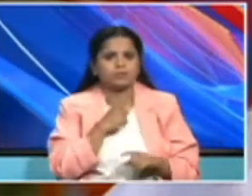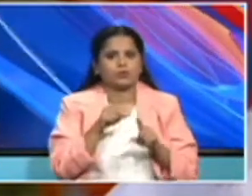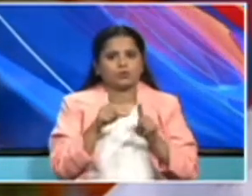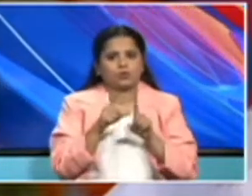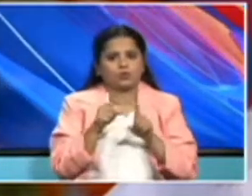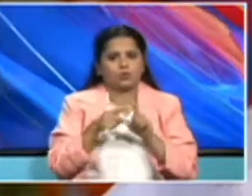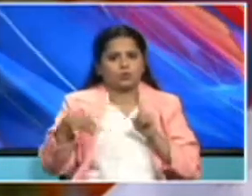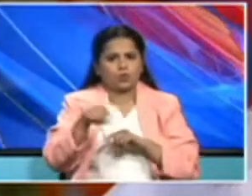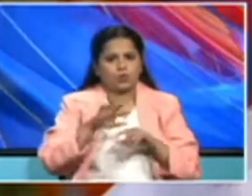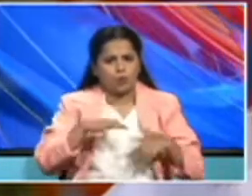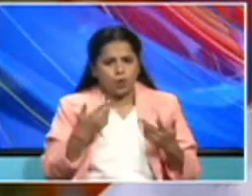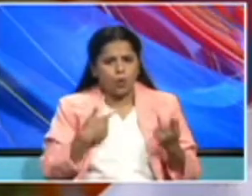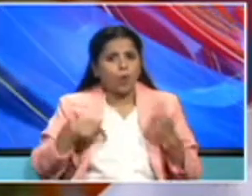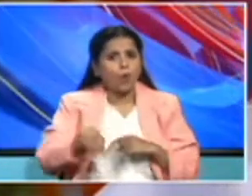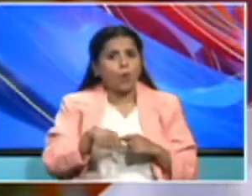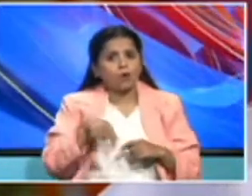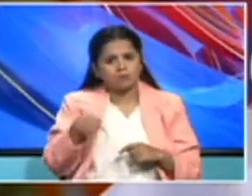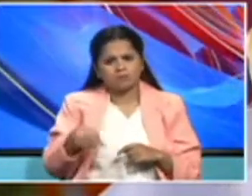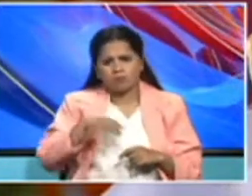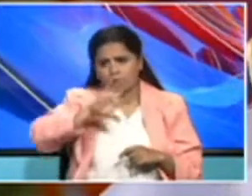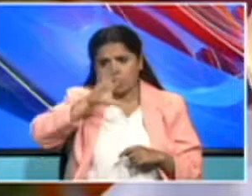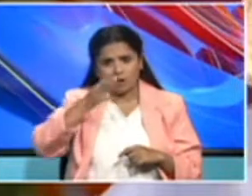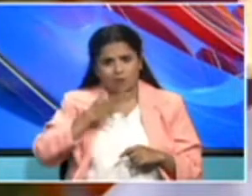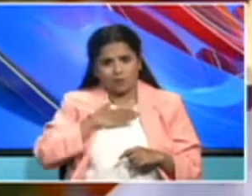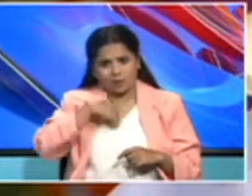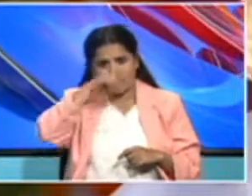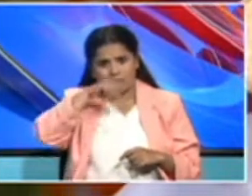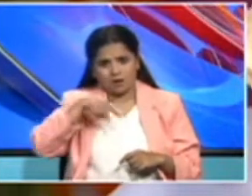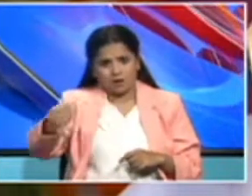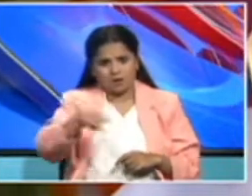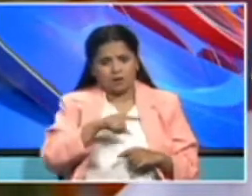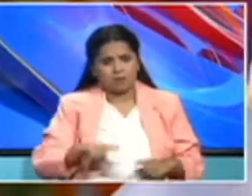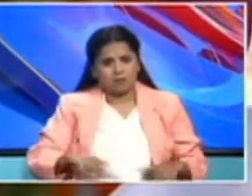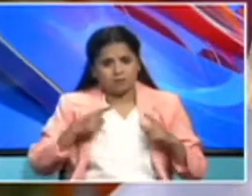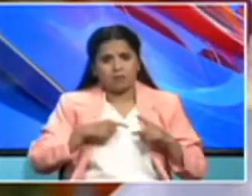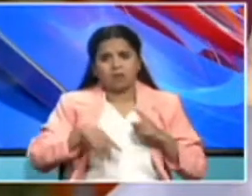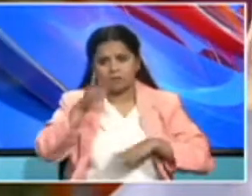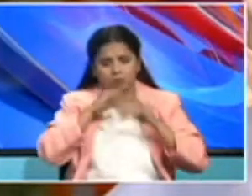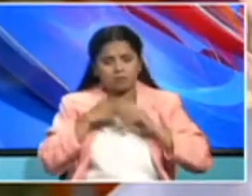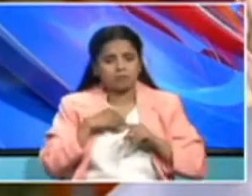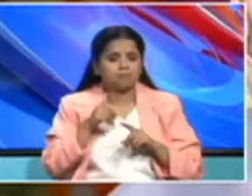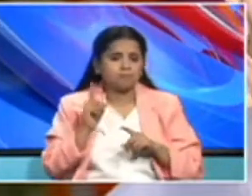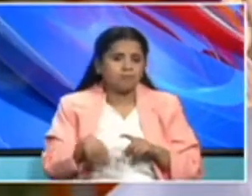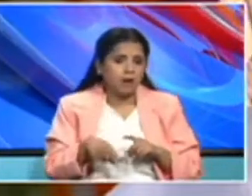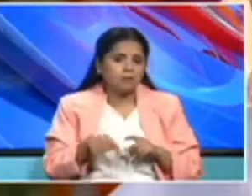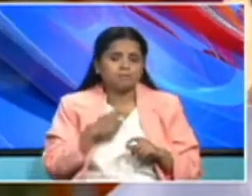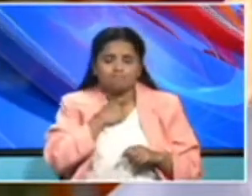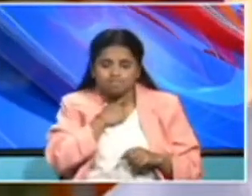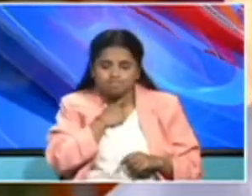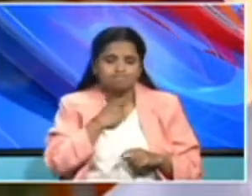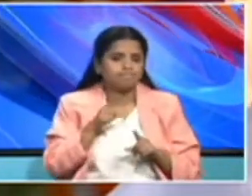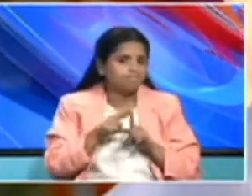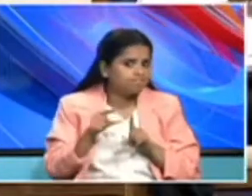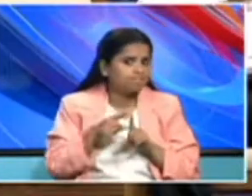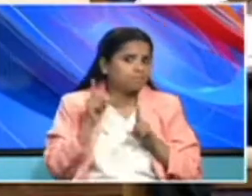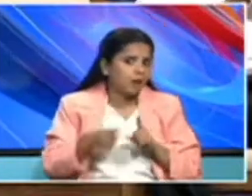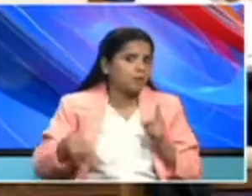कमिटमेंट और कंटिन्यूटी को जीना सीखना होगा। खेलों